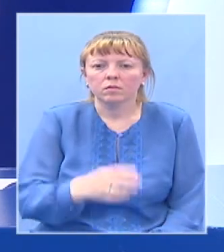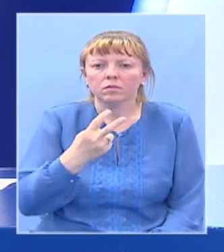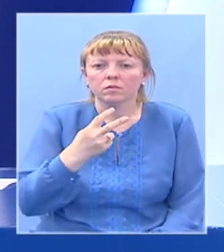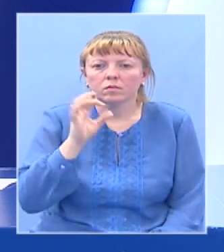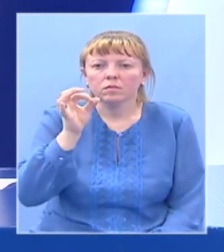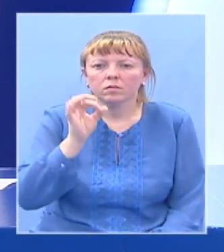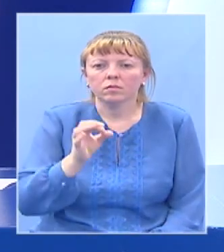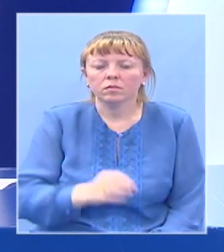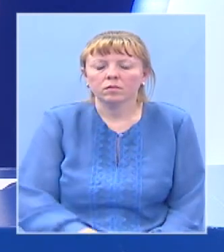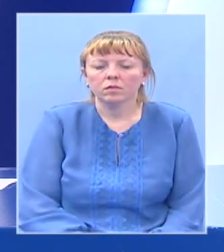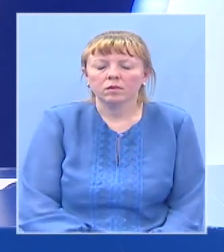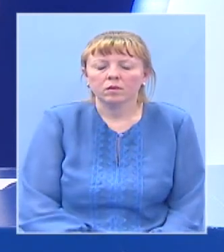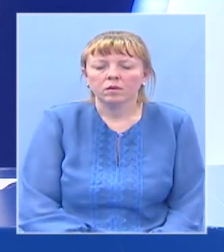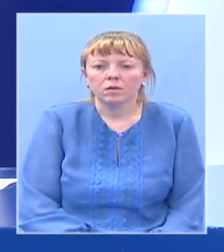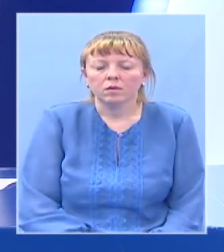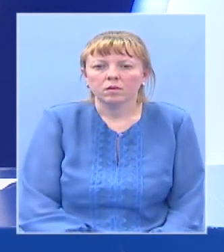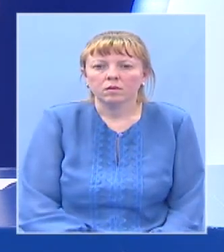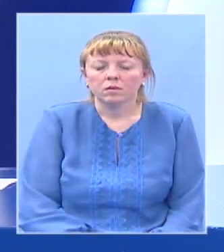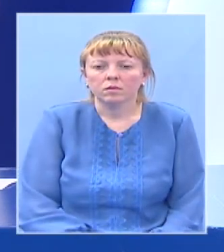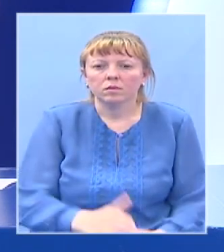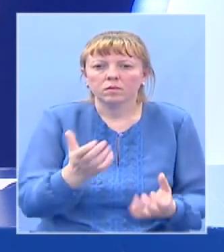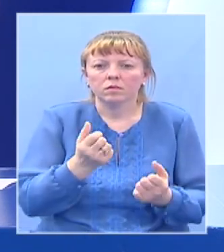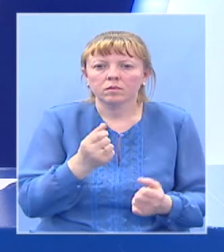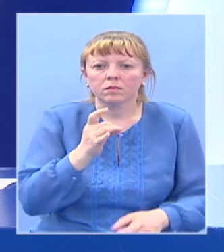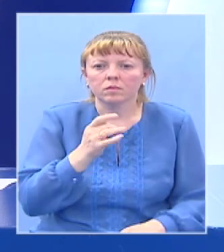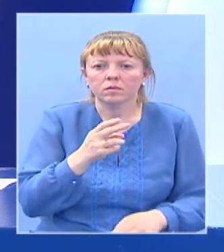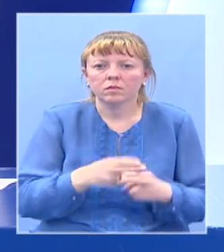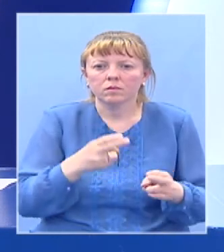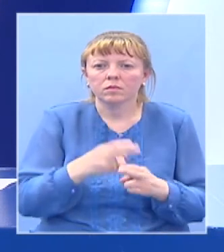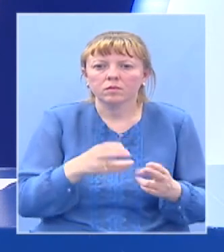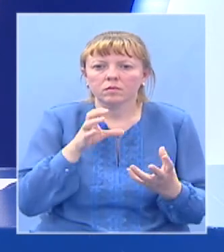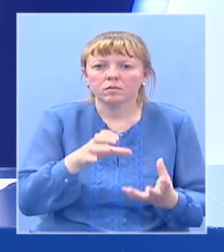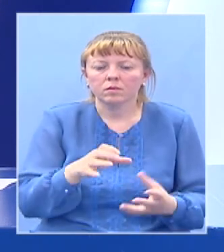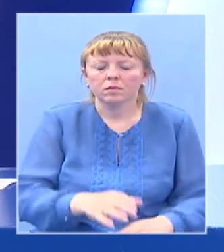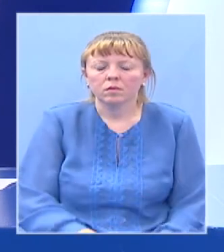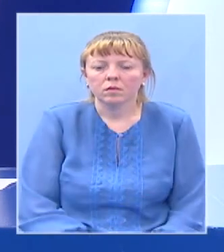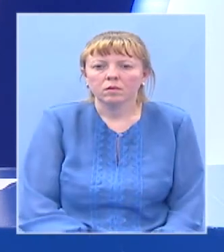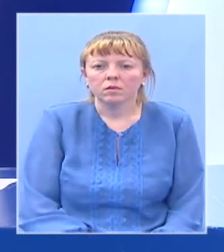проверок в отношении предпринимателей в сфере железнодорожного транспорта